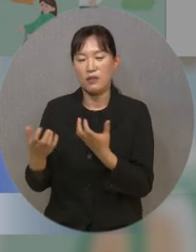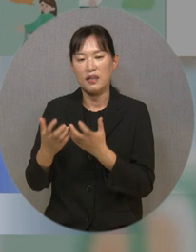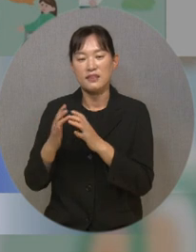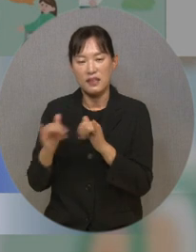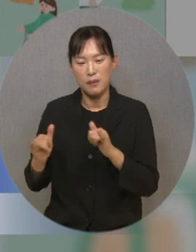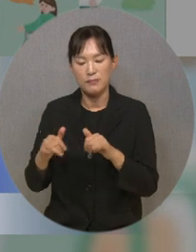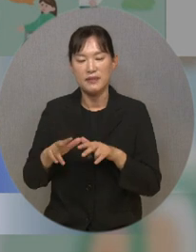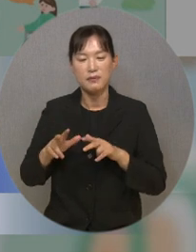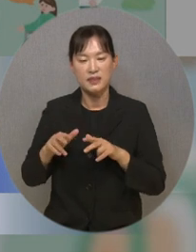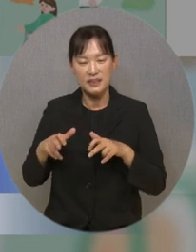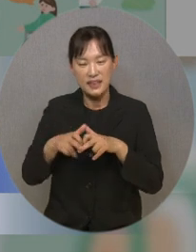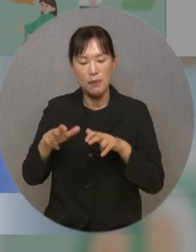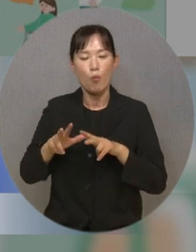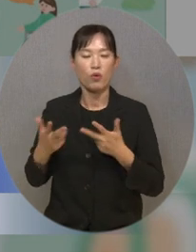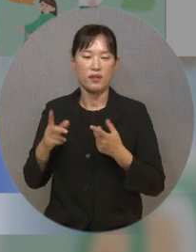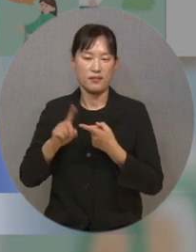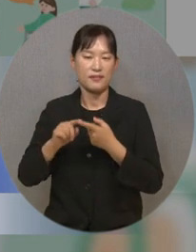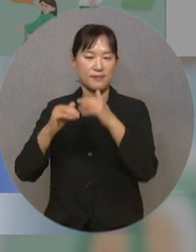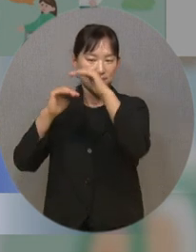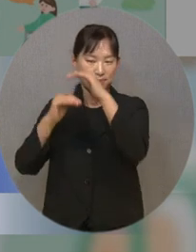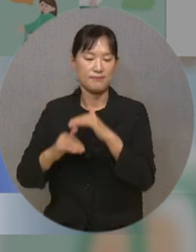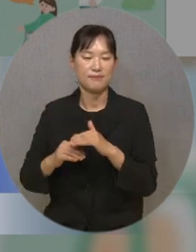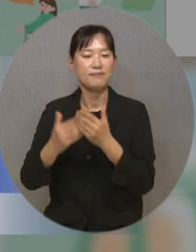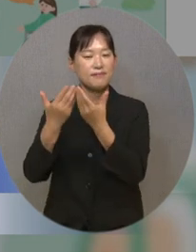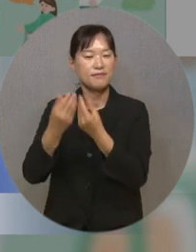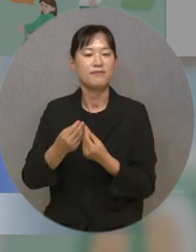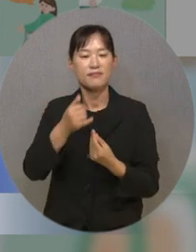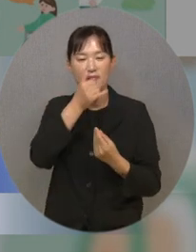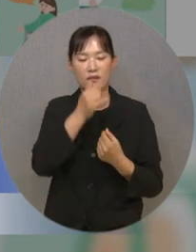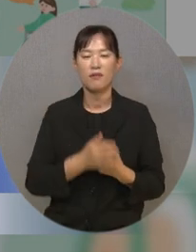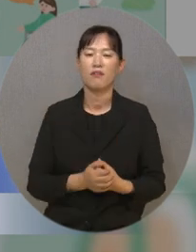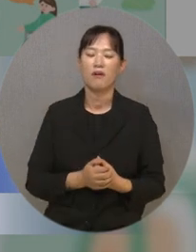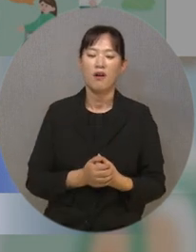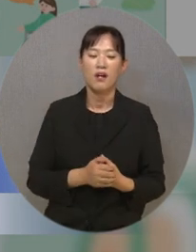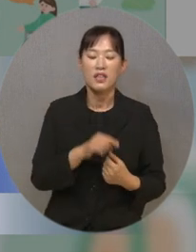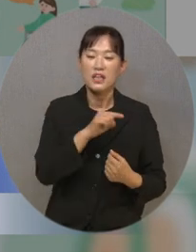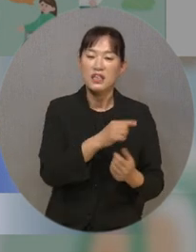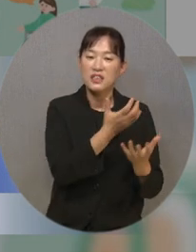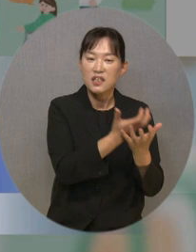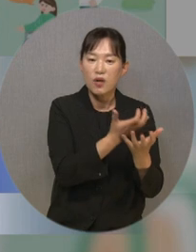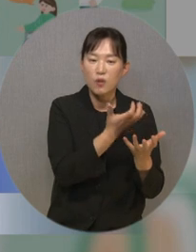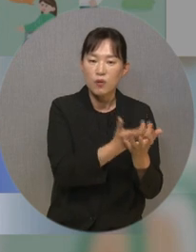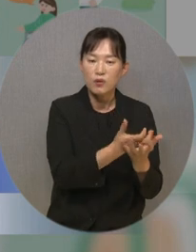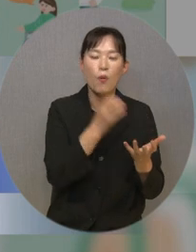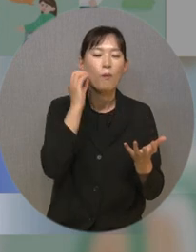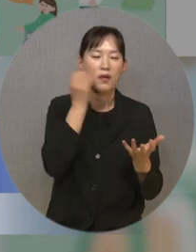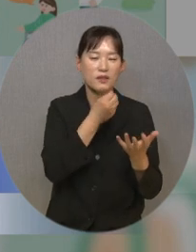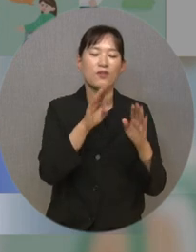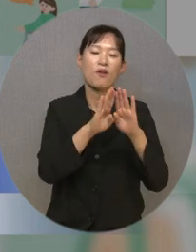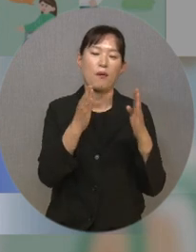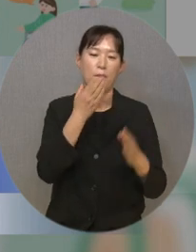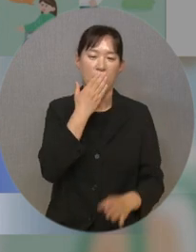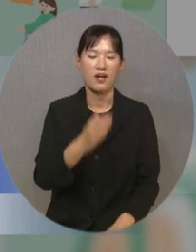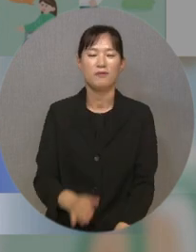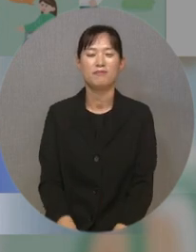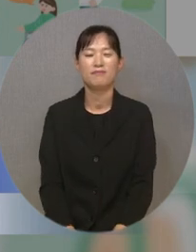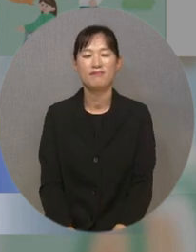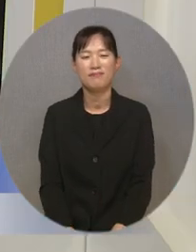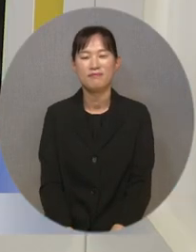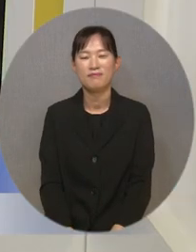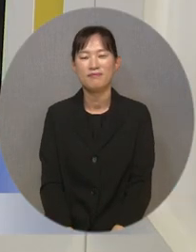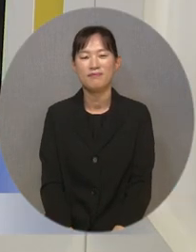사례 등이 실려 있다는 소식입니다 한편 해당 자료는 한국 장총 홈페이지에서 열람이 가능합니다